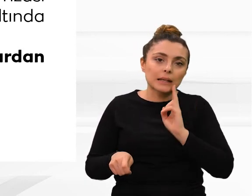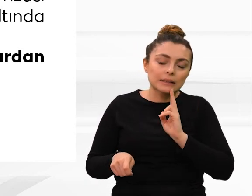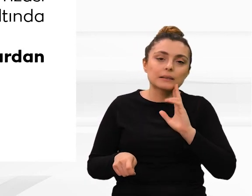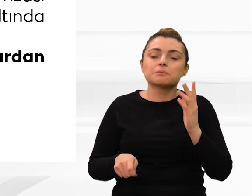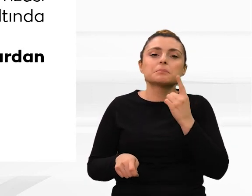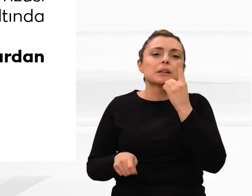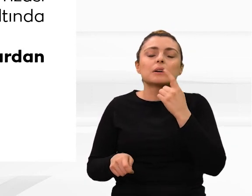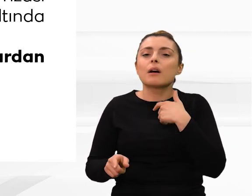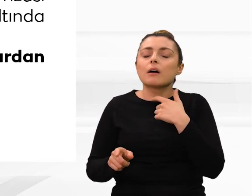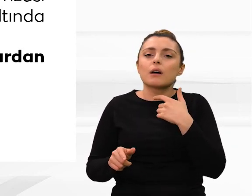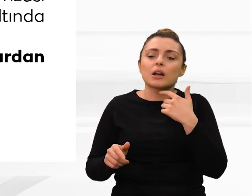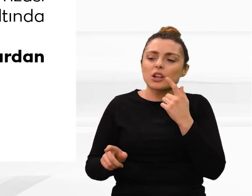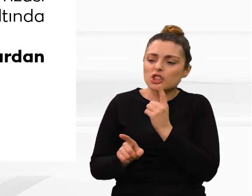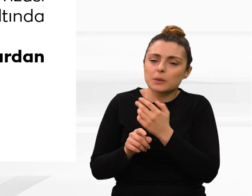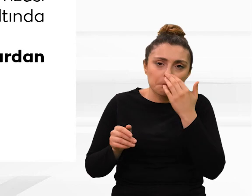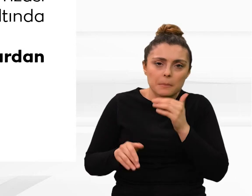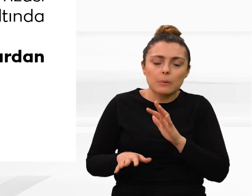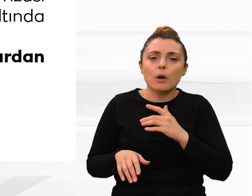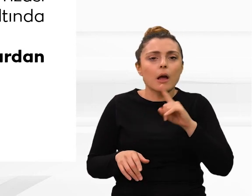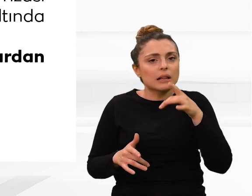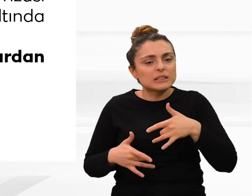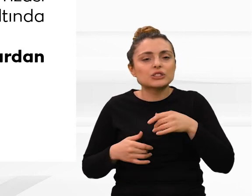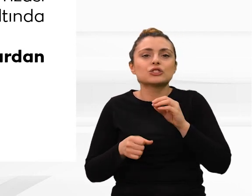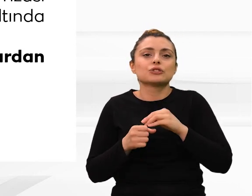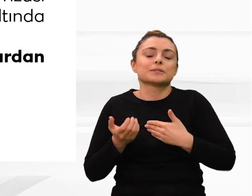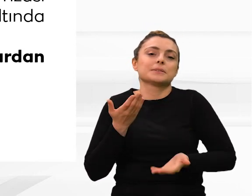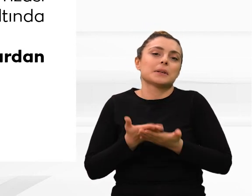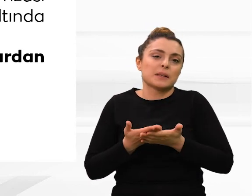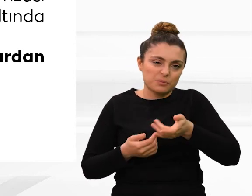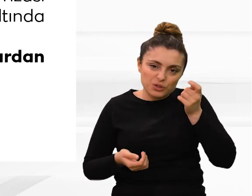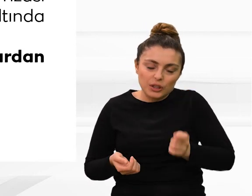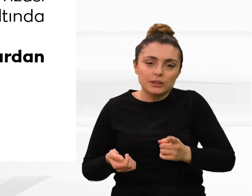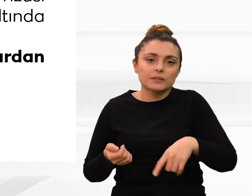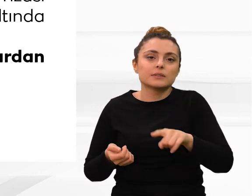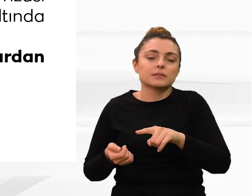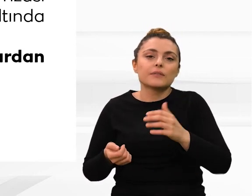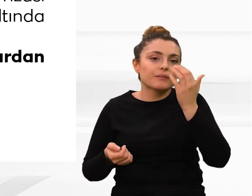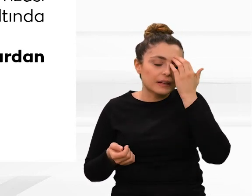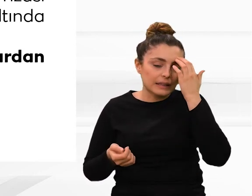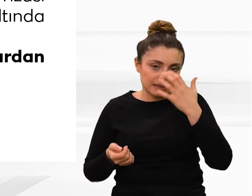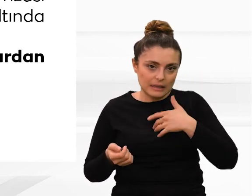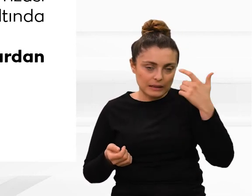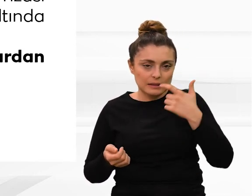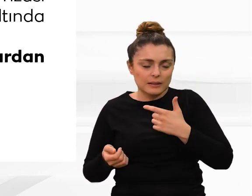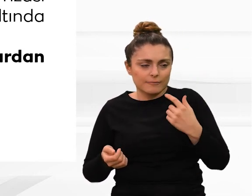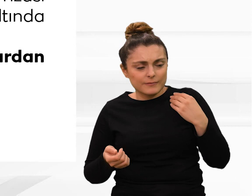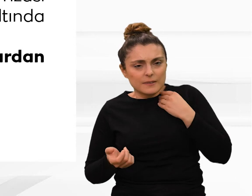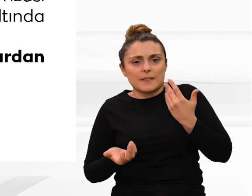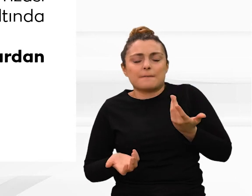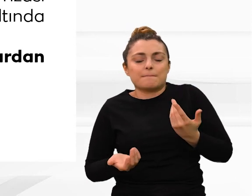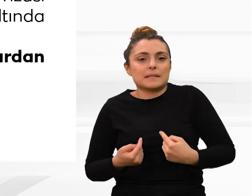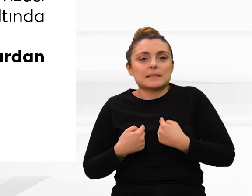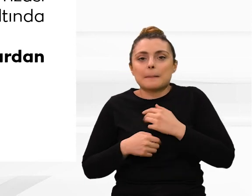herhangi bir karşılık beklemeden sırf Allah rızası için yardım gerçekleştirmiş fakirde kendini minnet altında